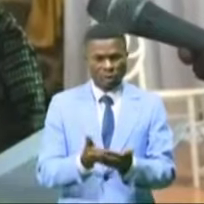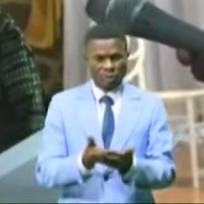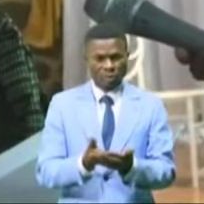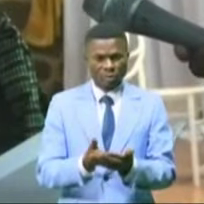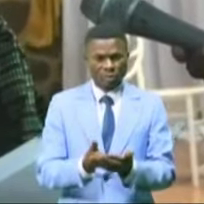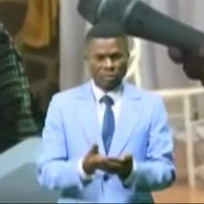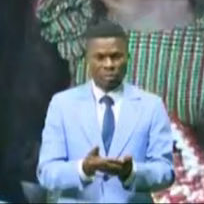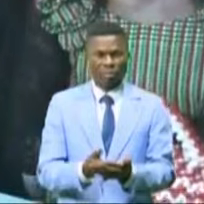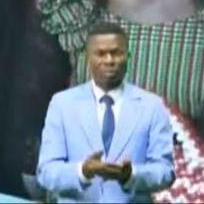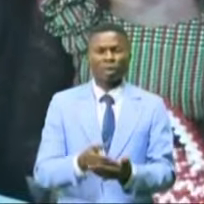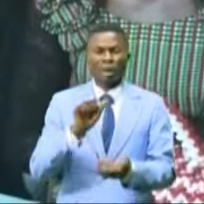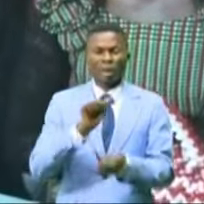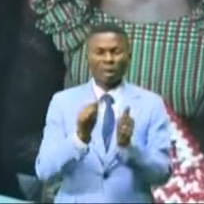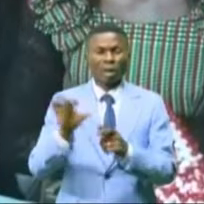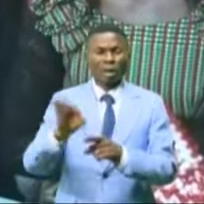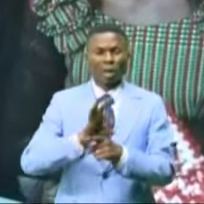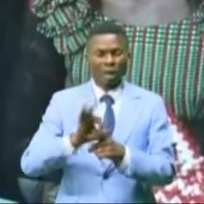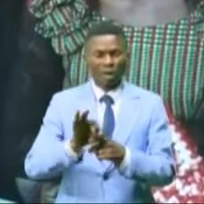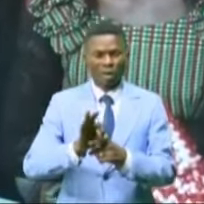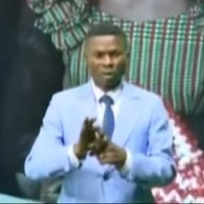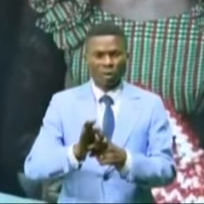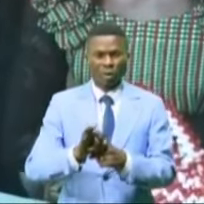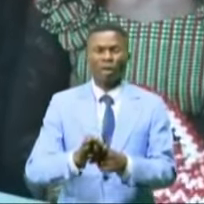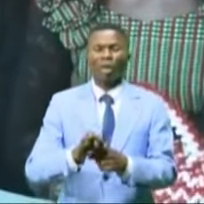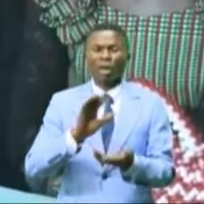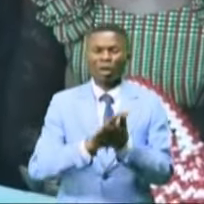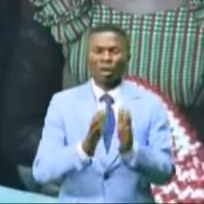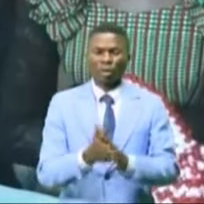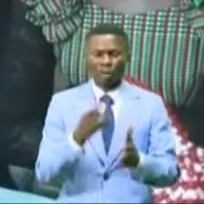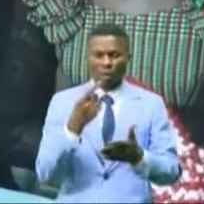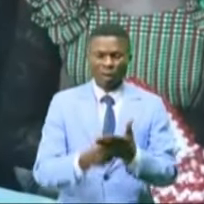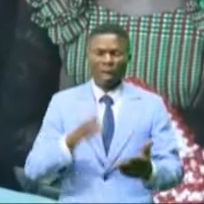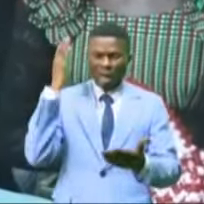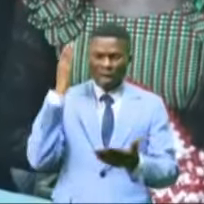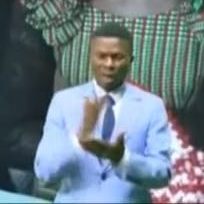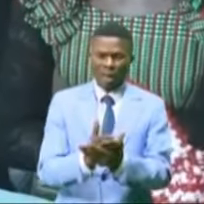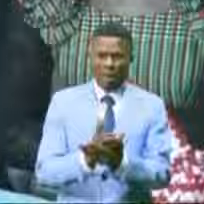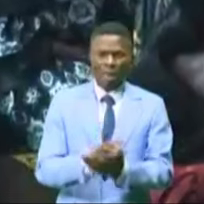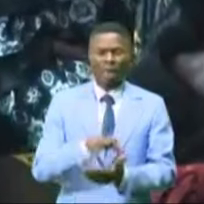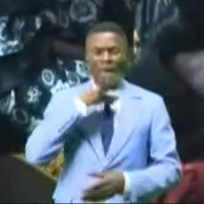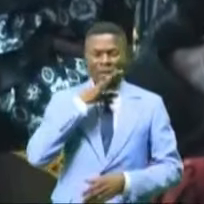Un autre aspect de cette formation de nature à combattre l'insécurité